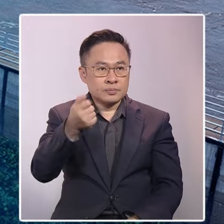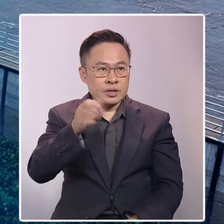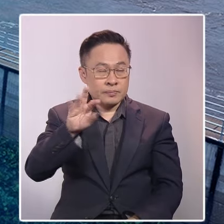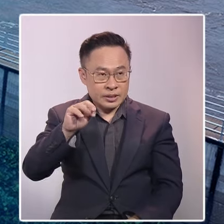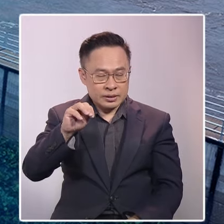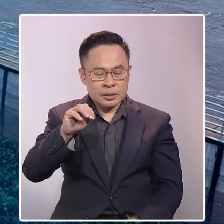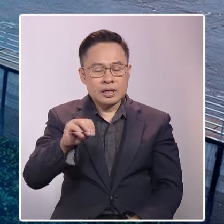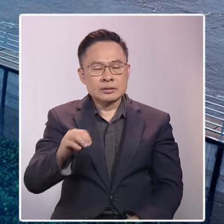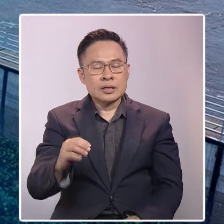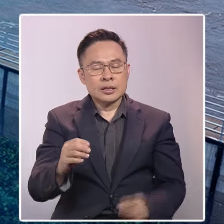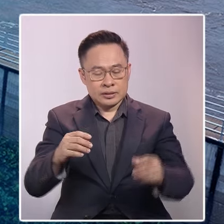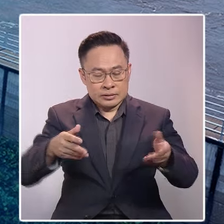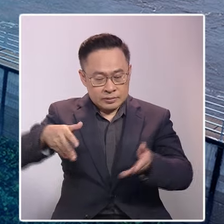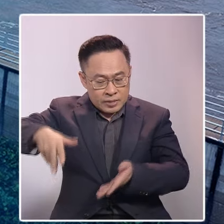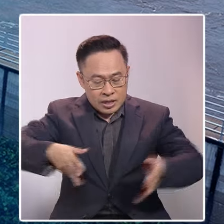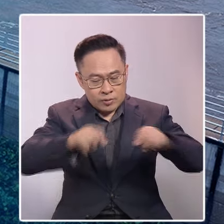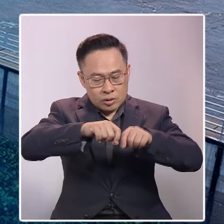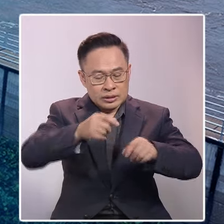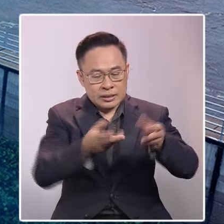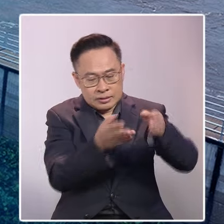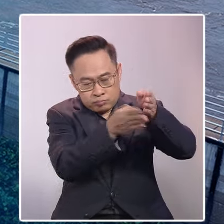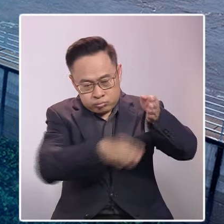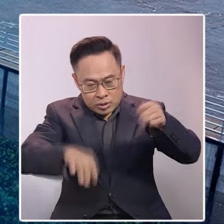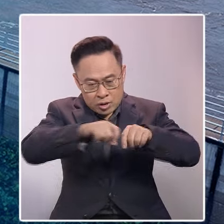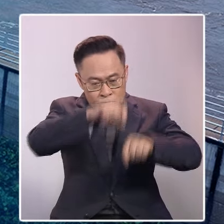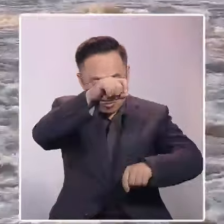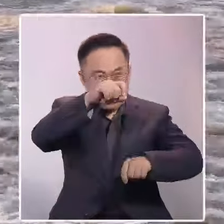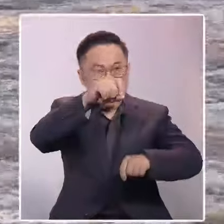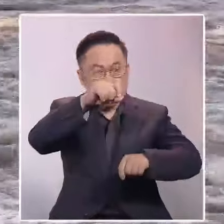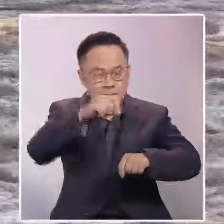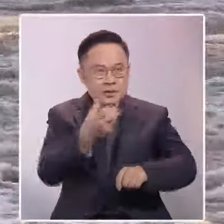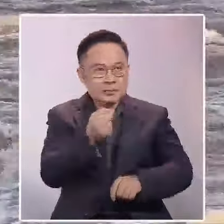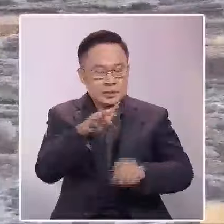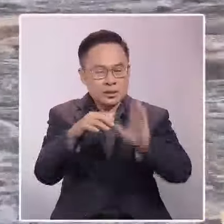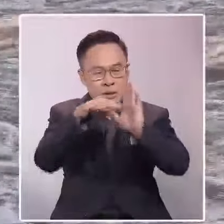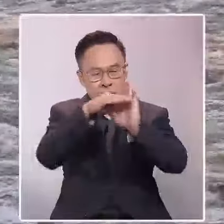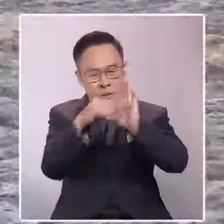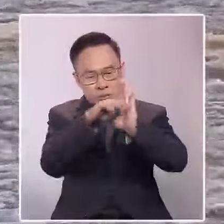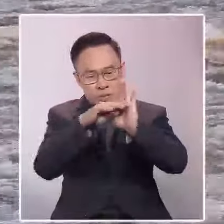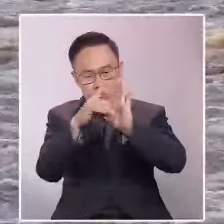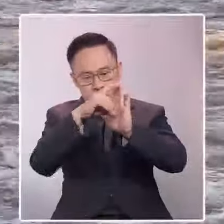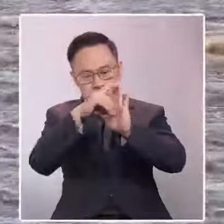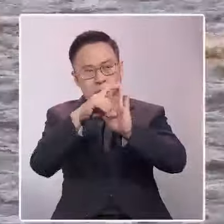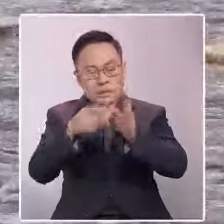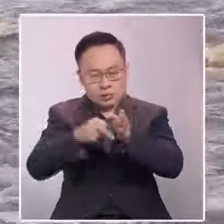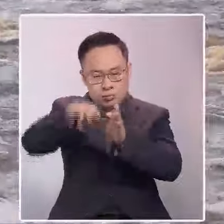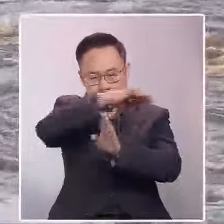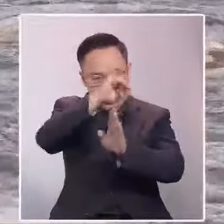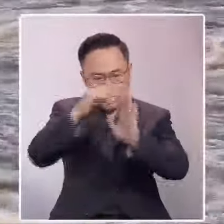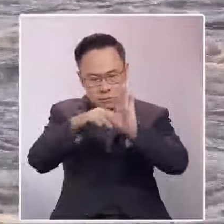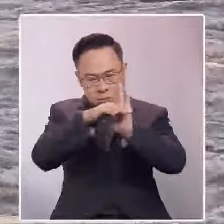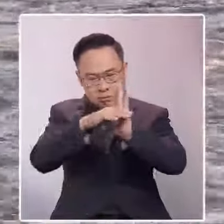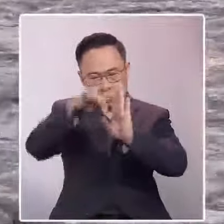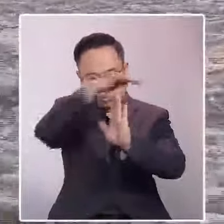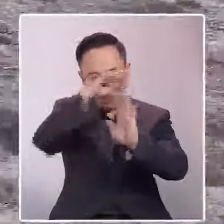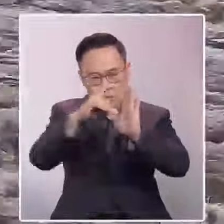สูงจากเมื่อวาน 16ซมและต่ำกว่าตลิ่งอยู่ที่ 2.1 5ซมค่ะจากชัยนาทนะครับ